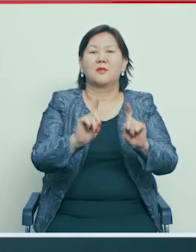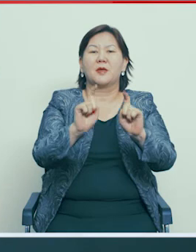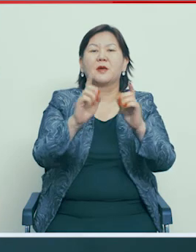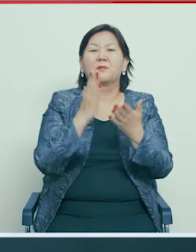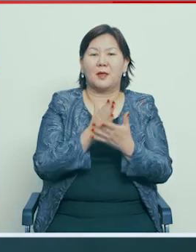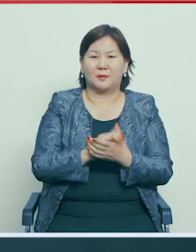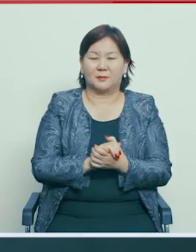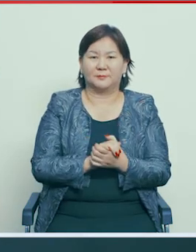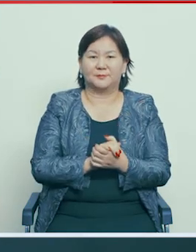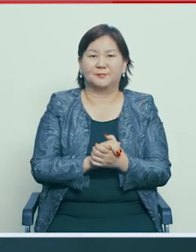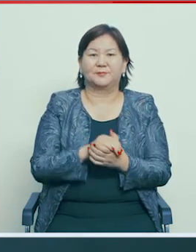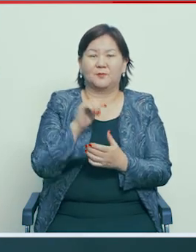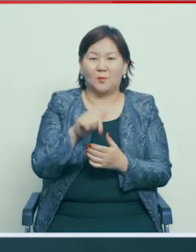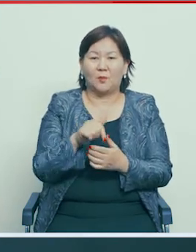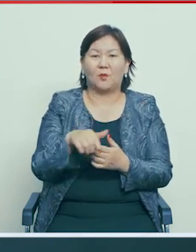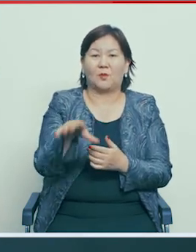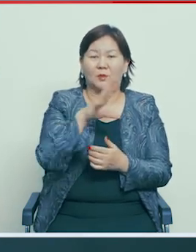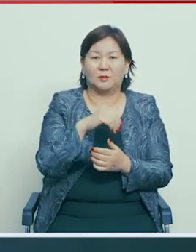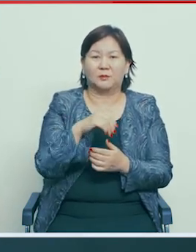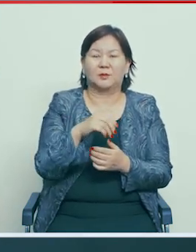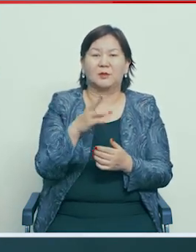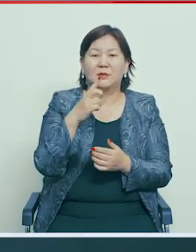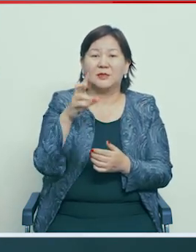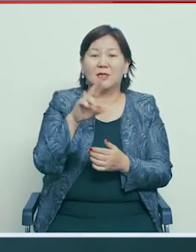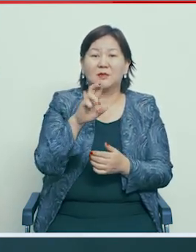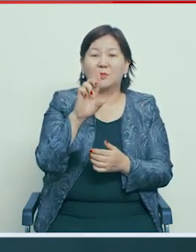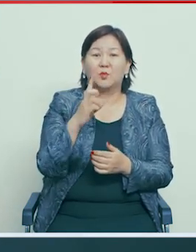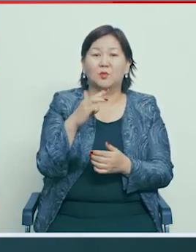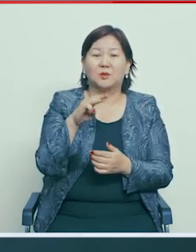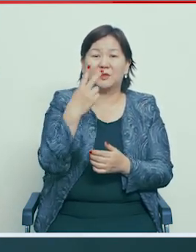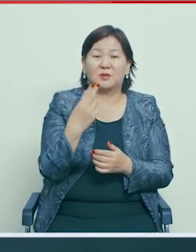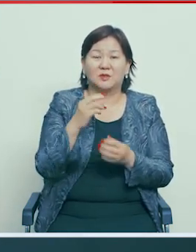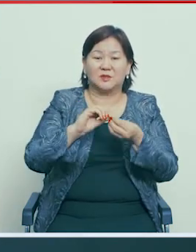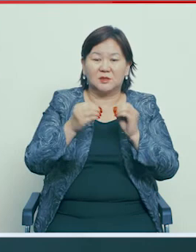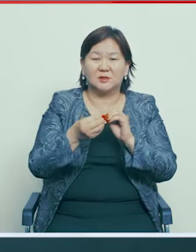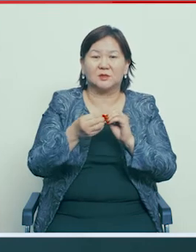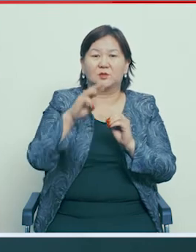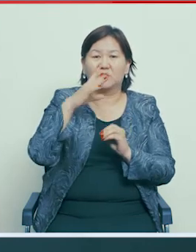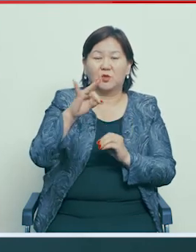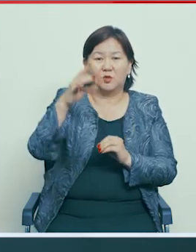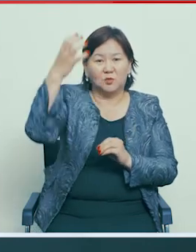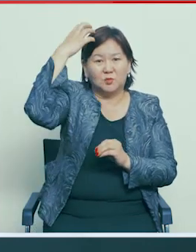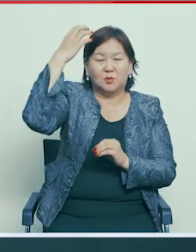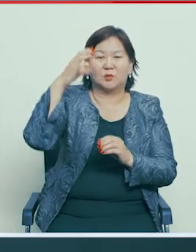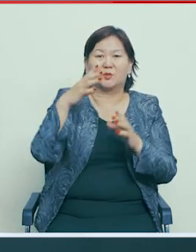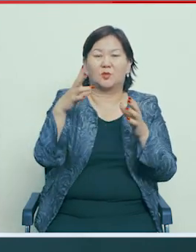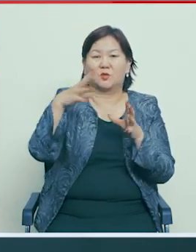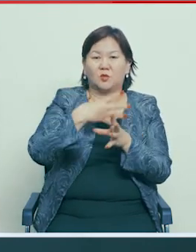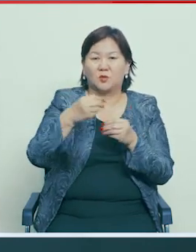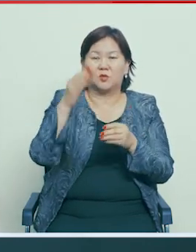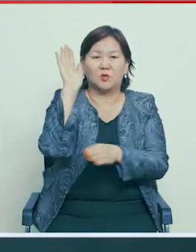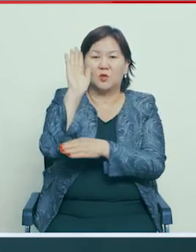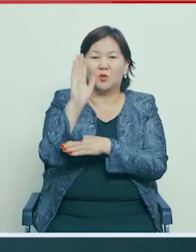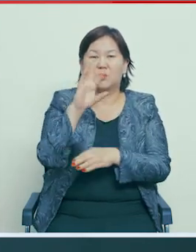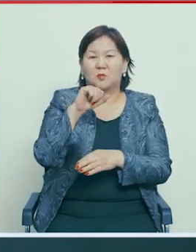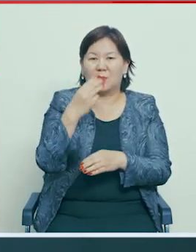байгаад идэг. Тэгээд одоо эргээд одоо энэ дэд бүтц хийж байгаа газруудын төрийн бодлогын төрийн төлөвлөлт энэ төр бол маш муу.